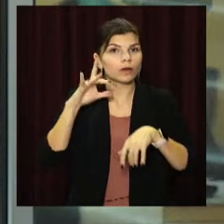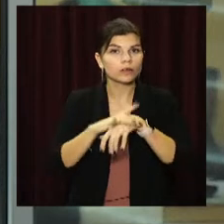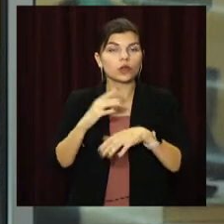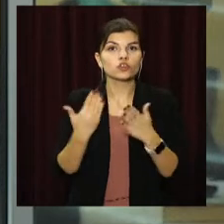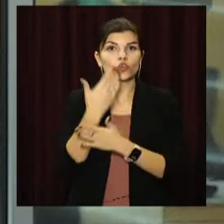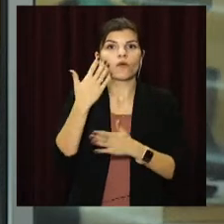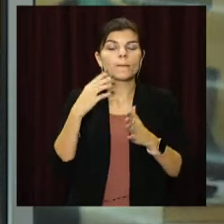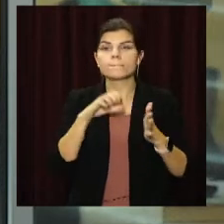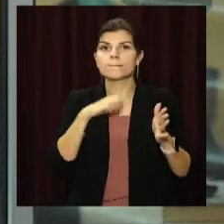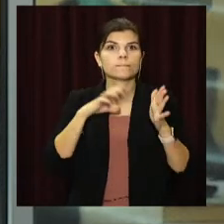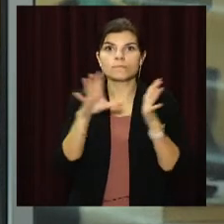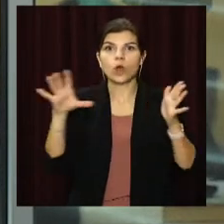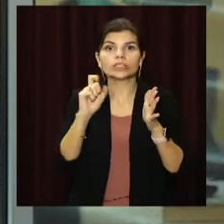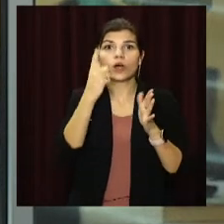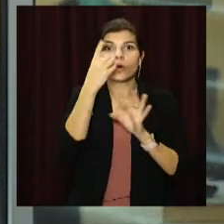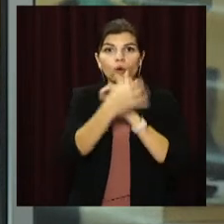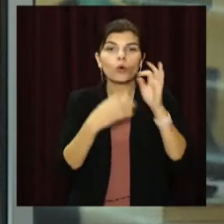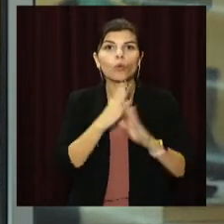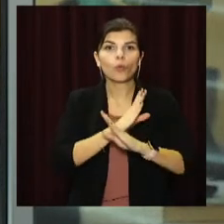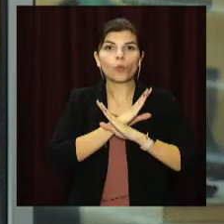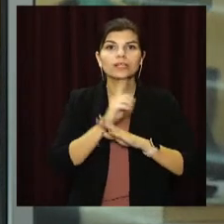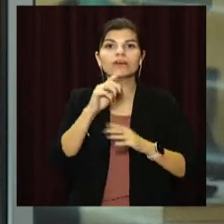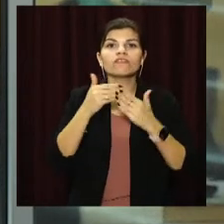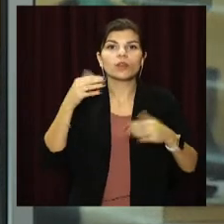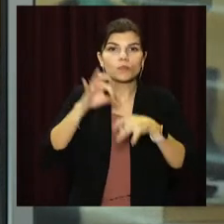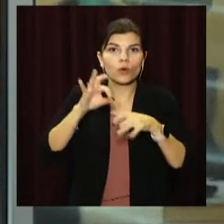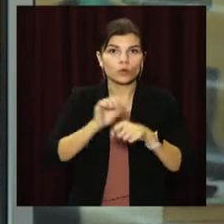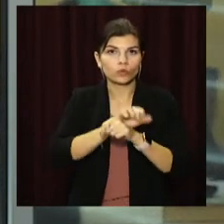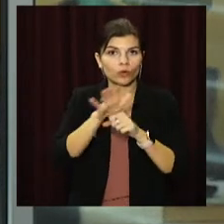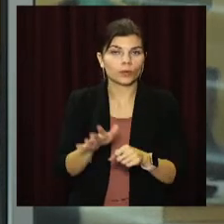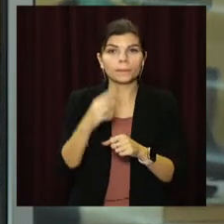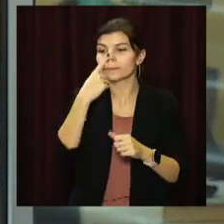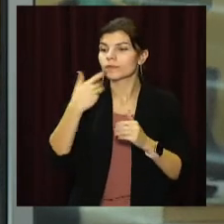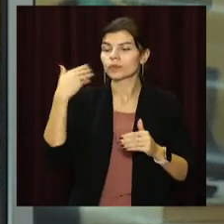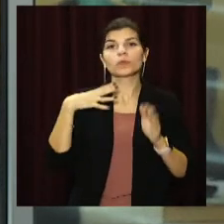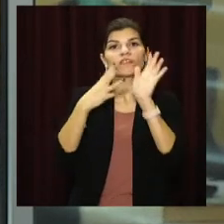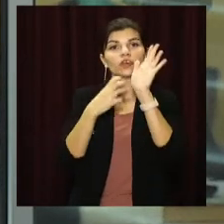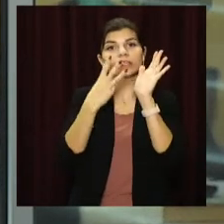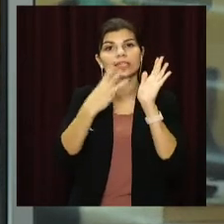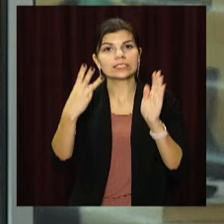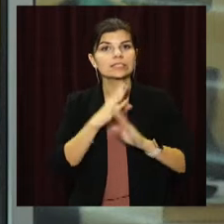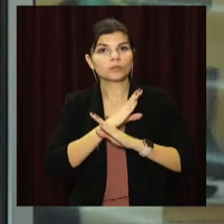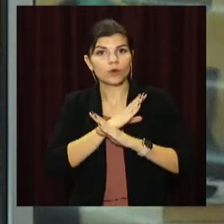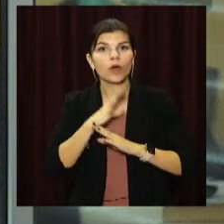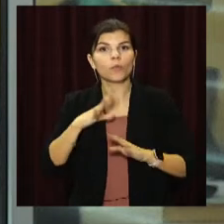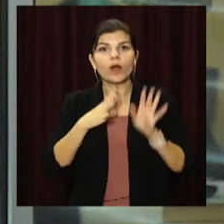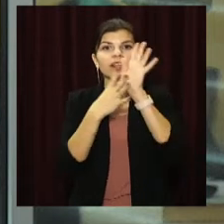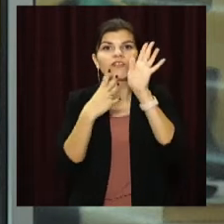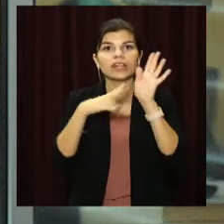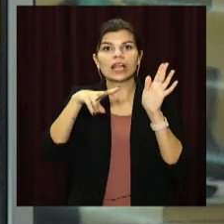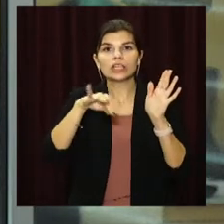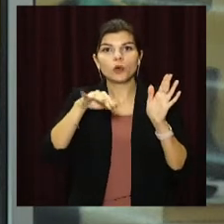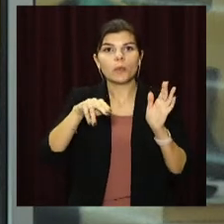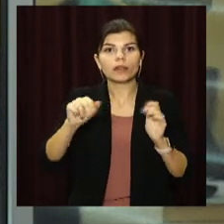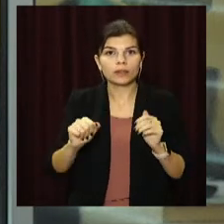зафіксували новий максимум смертей за добу від початку пандемії. Попередній антирекорд – 833 смерті – був 9